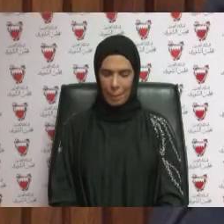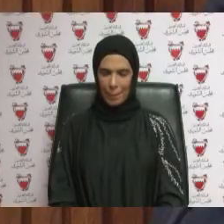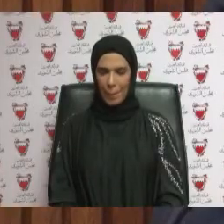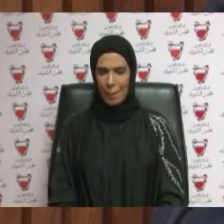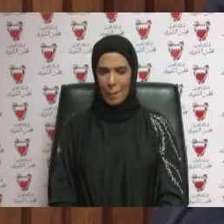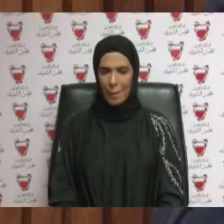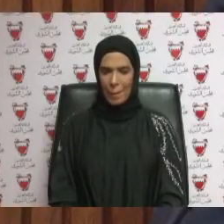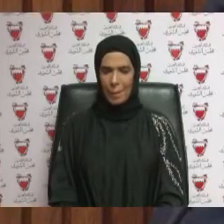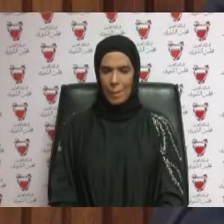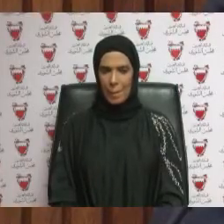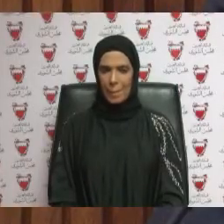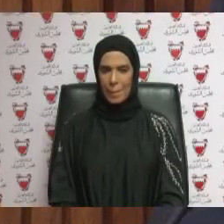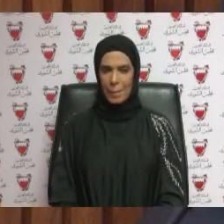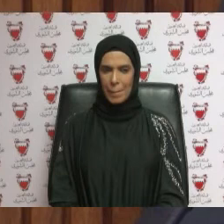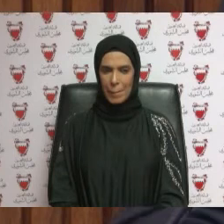فضلي.